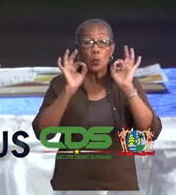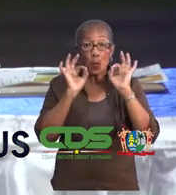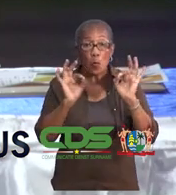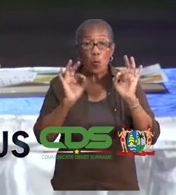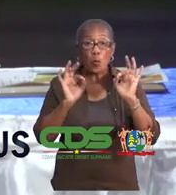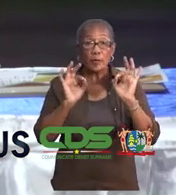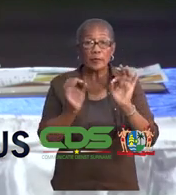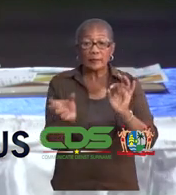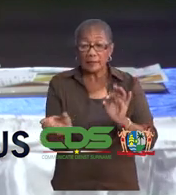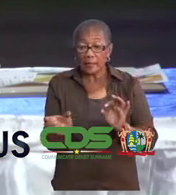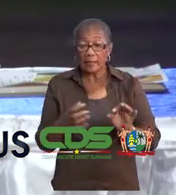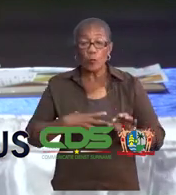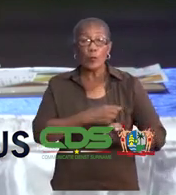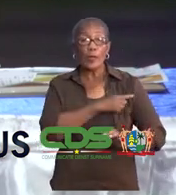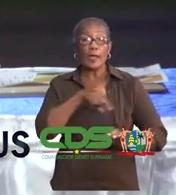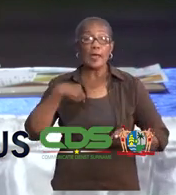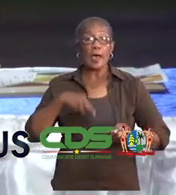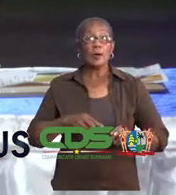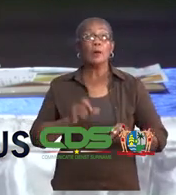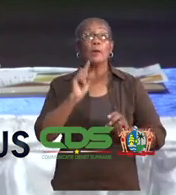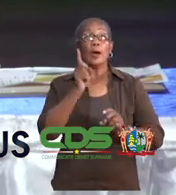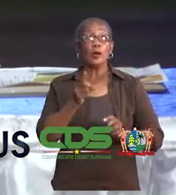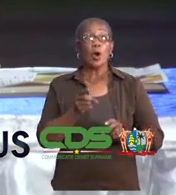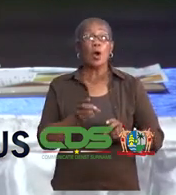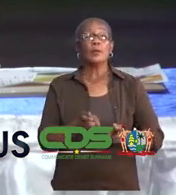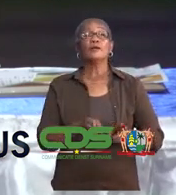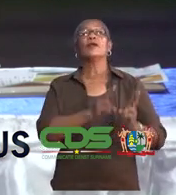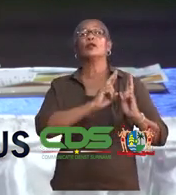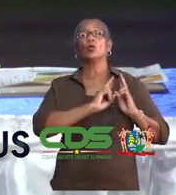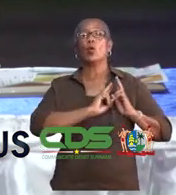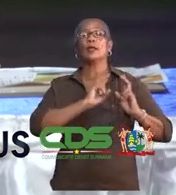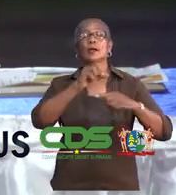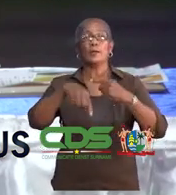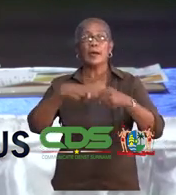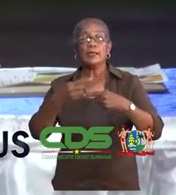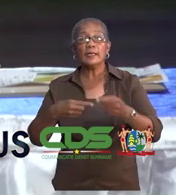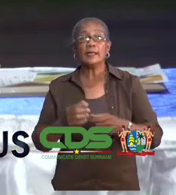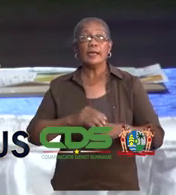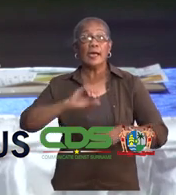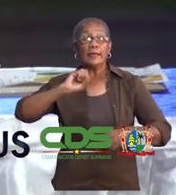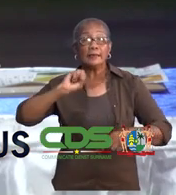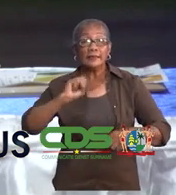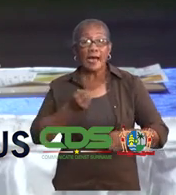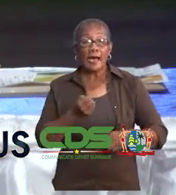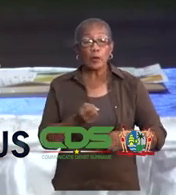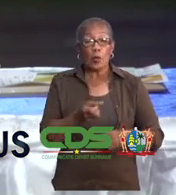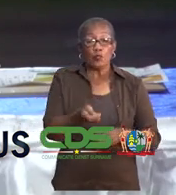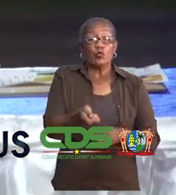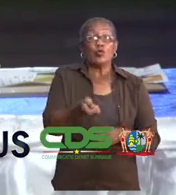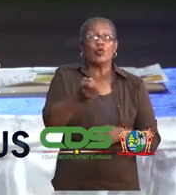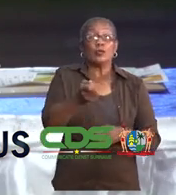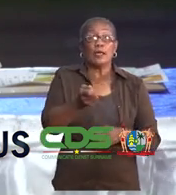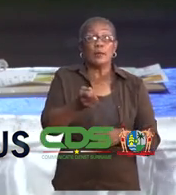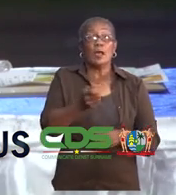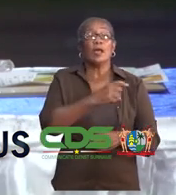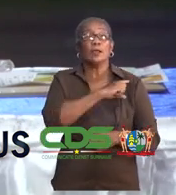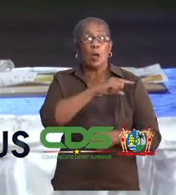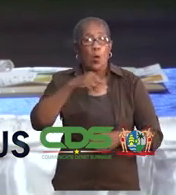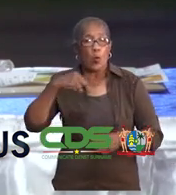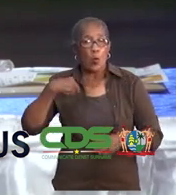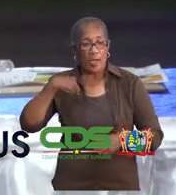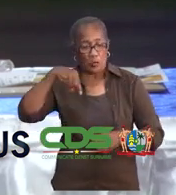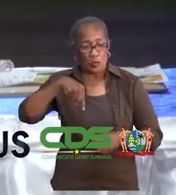hebben, maar op een verantwoordelijke manier. En vandaar dat aspect van duurzaamheid. Wij zitten in een